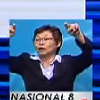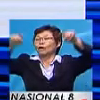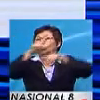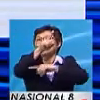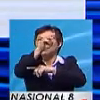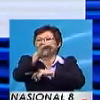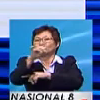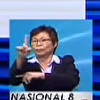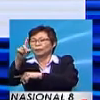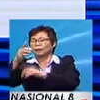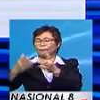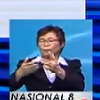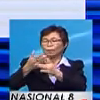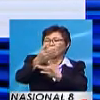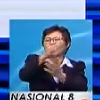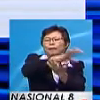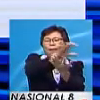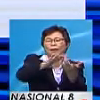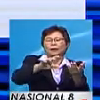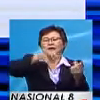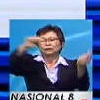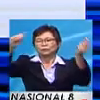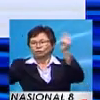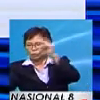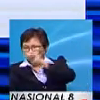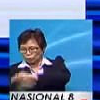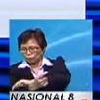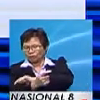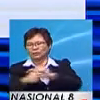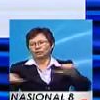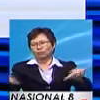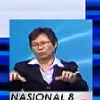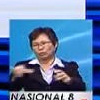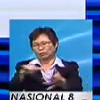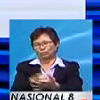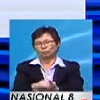1mdb melalui pelan rasionalisasi yang